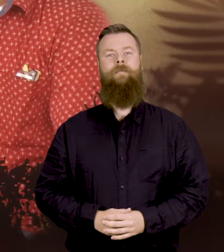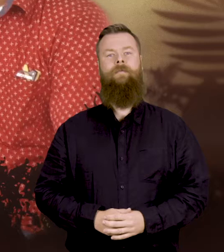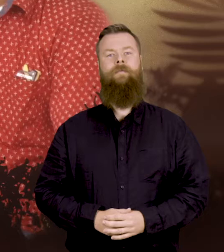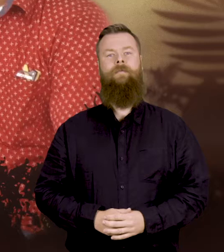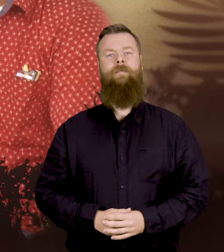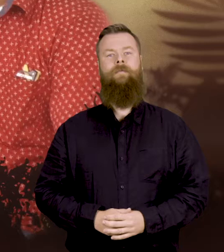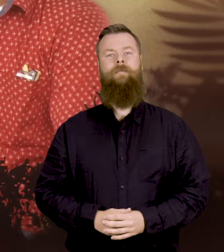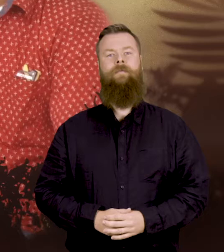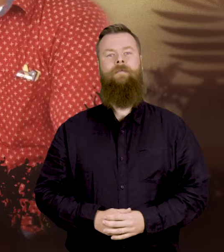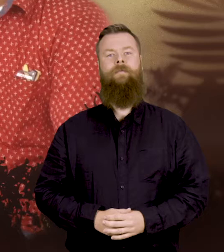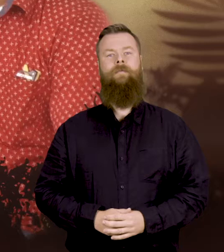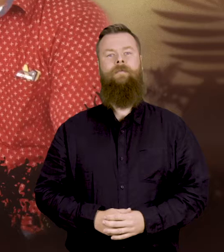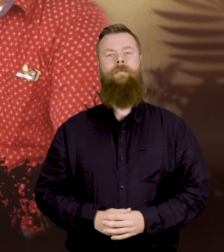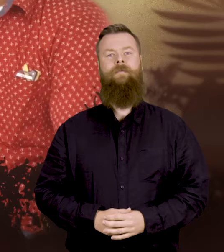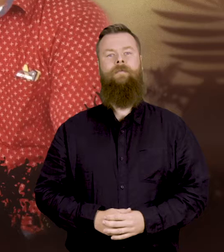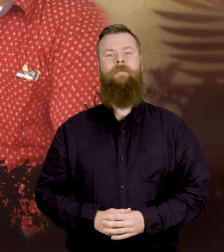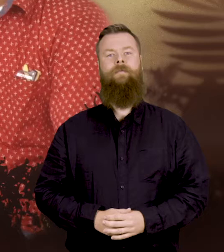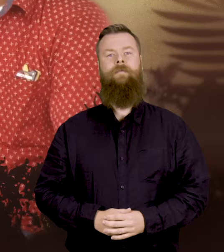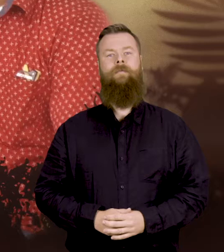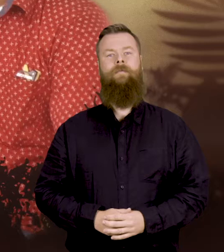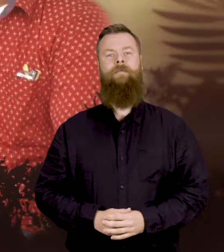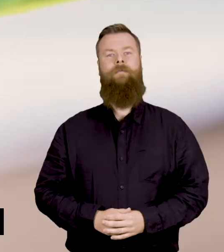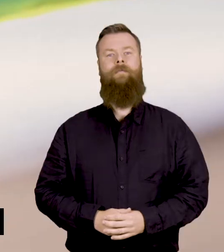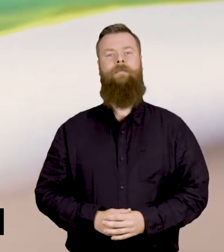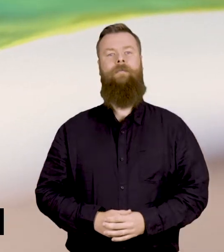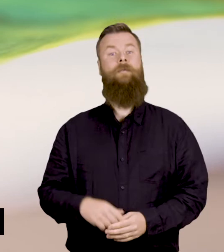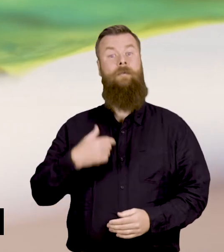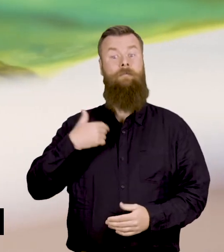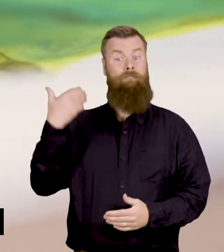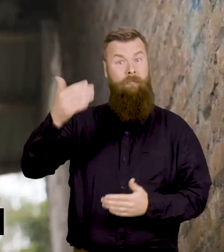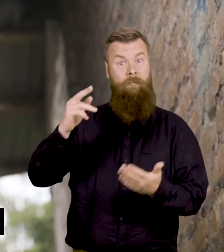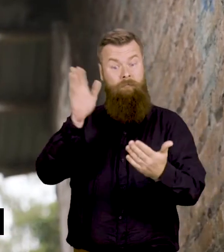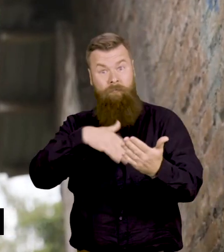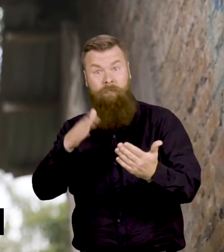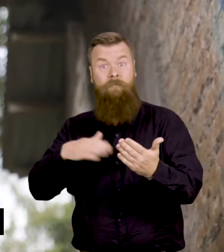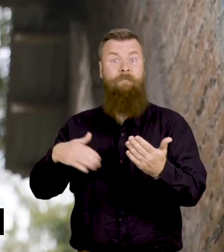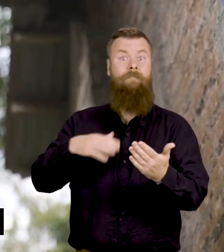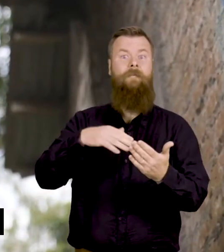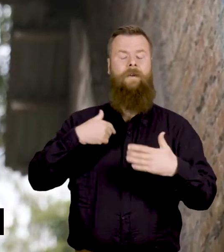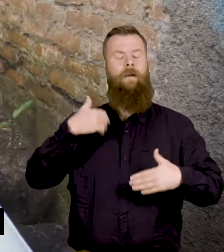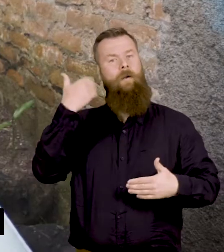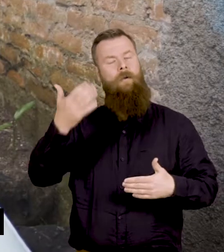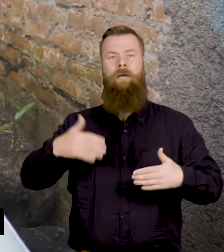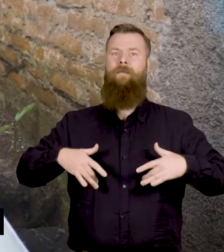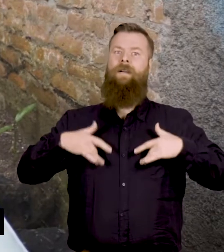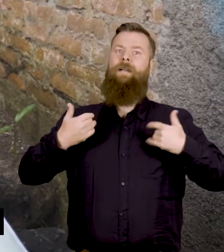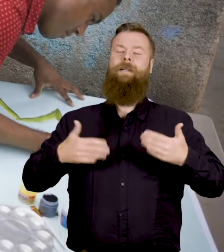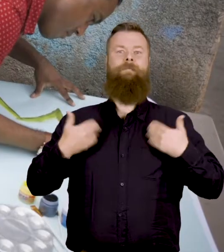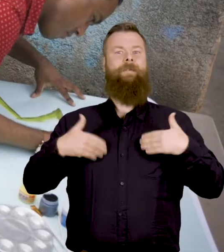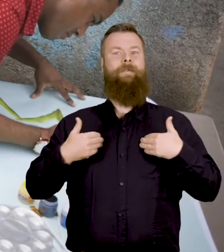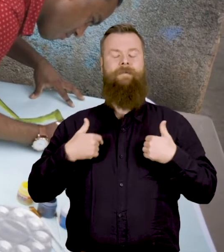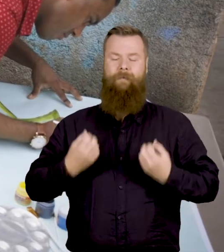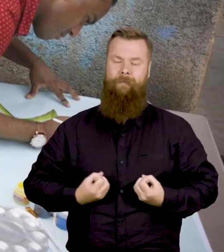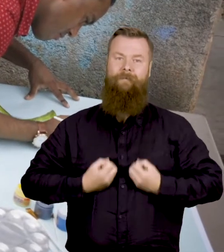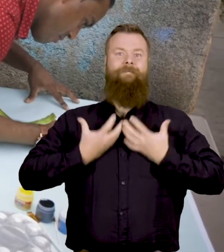verte sur une feuille de papier blanc. Quand je peins, je me sens toujours heureux.